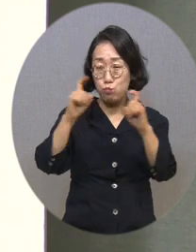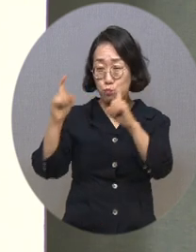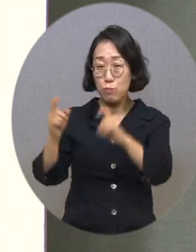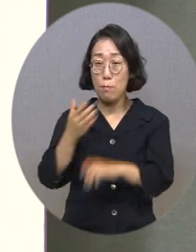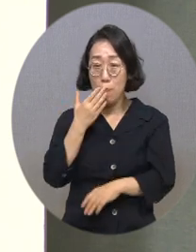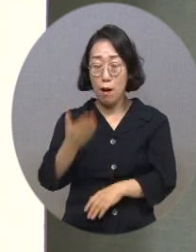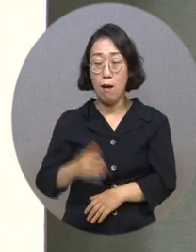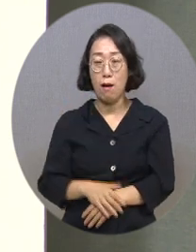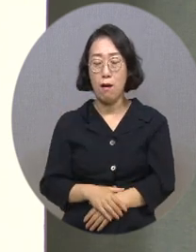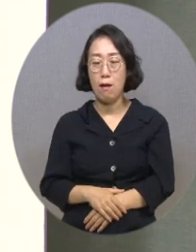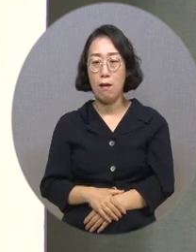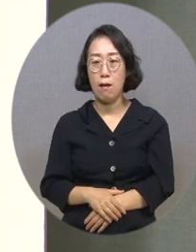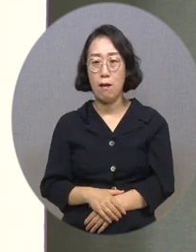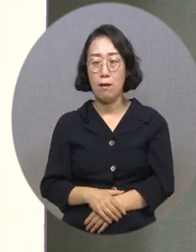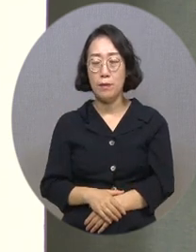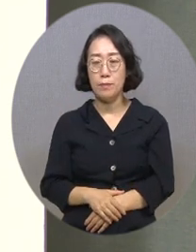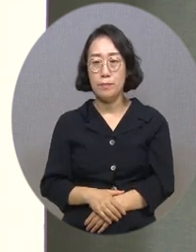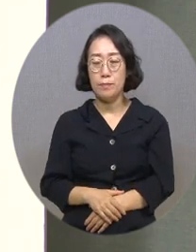맞아요.